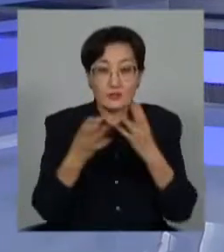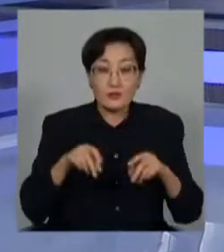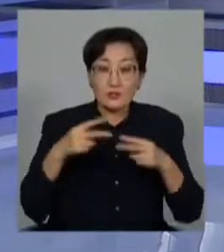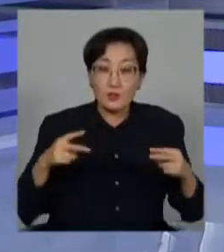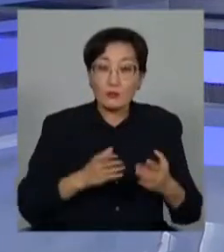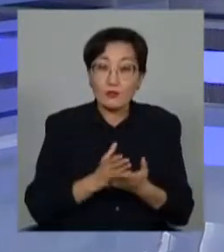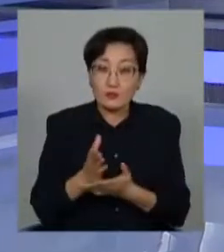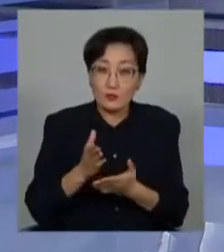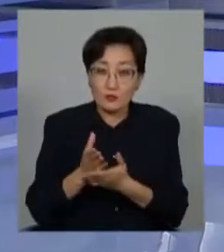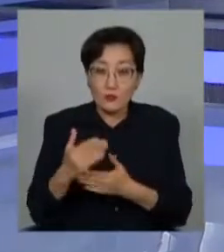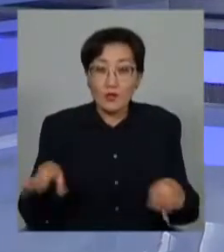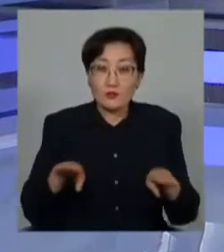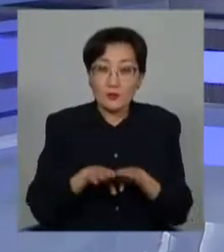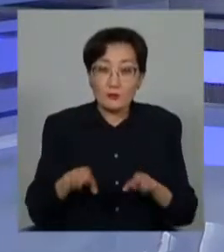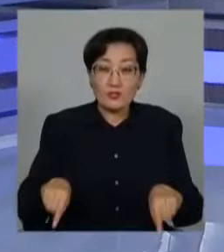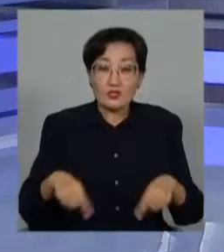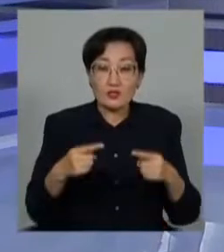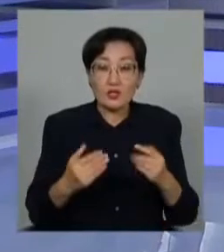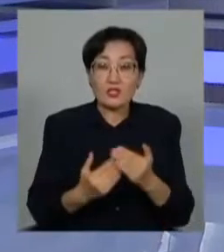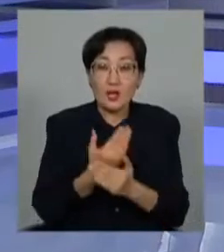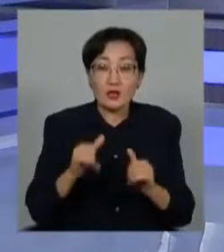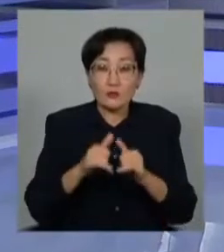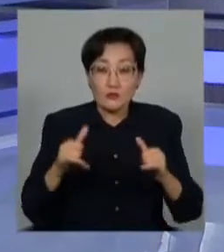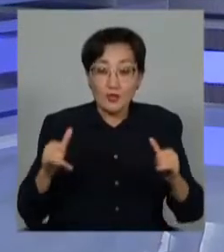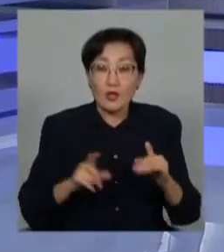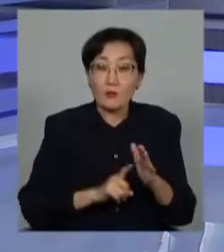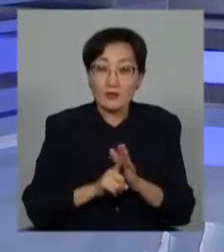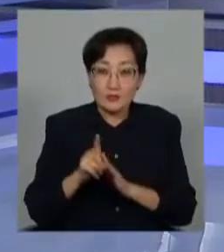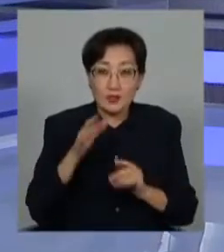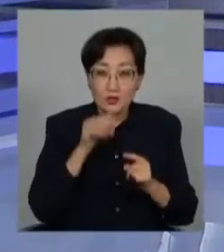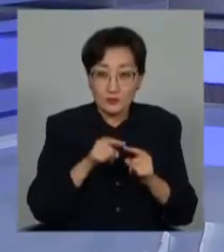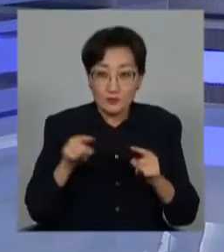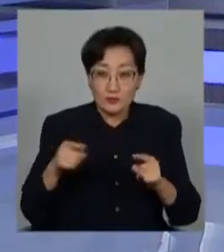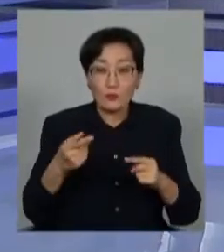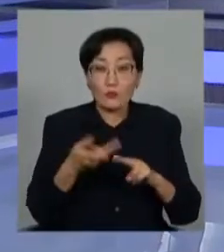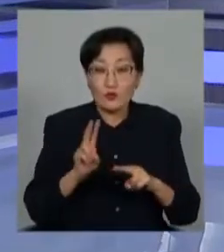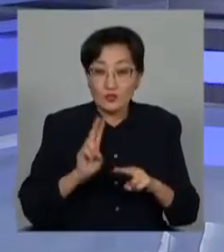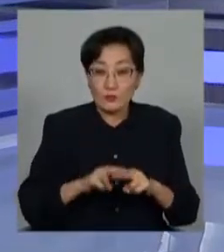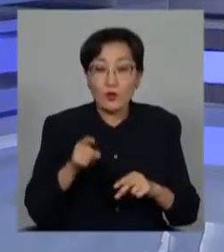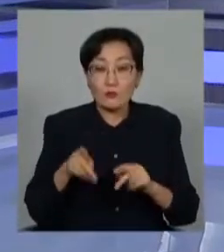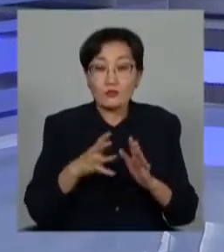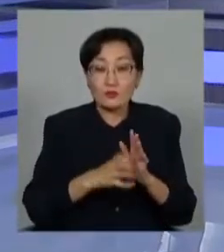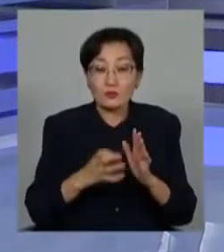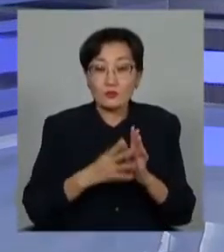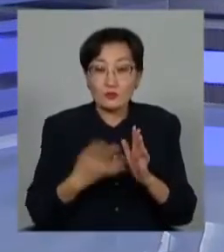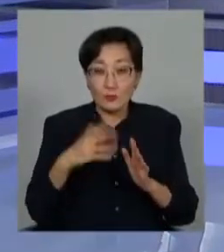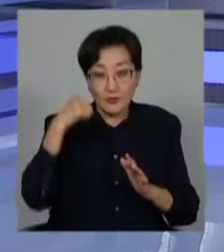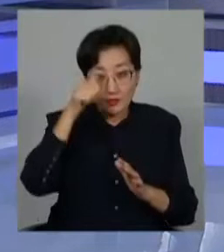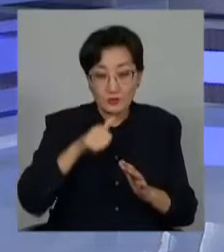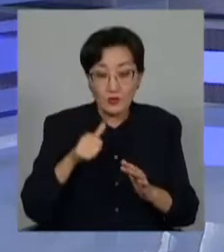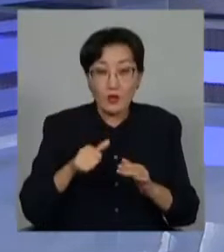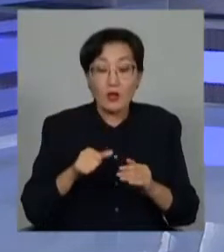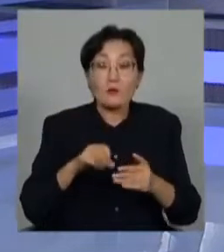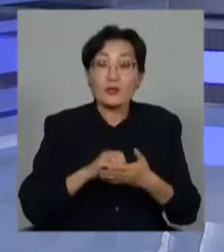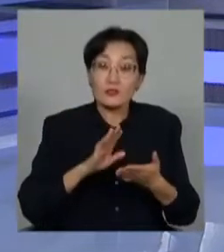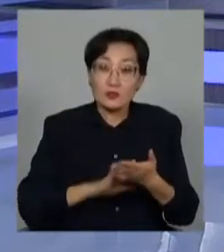әдебиет саласының да қатар жаңғырып жаңа белеске қадам жасай бастаған кезі де дәл осы 1995 жылда